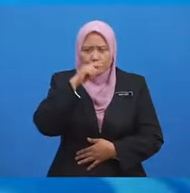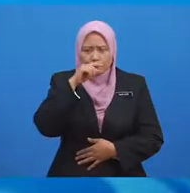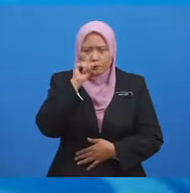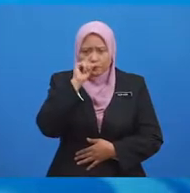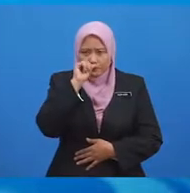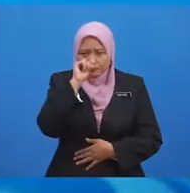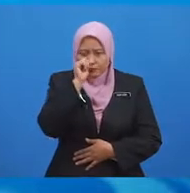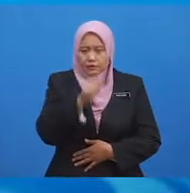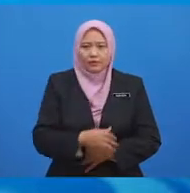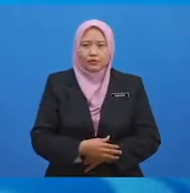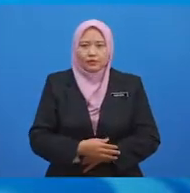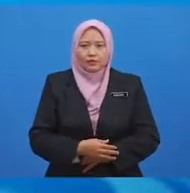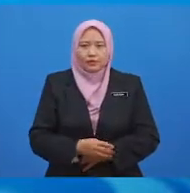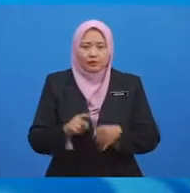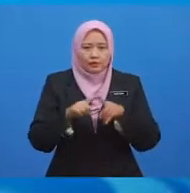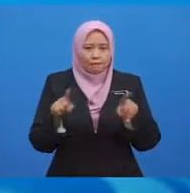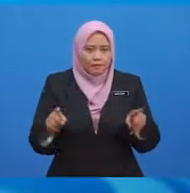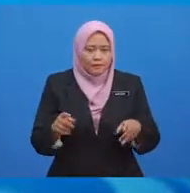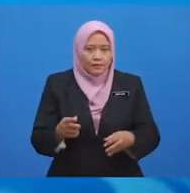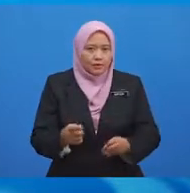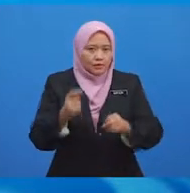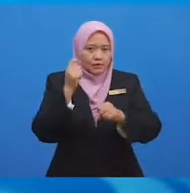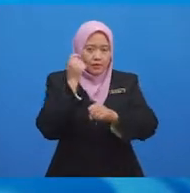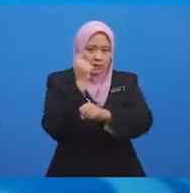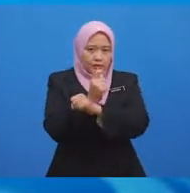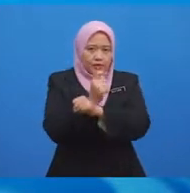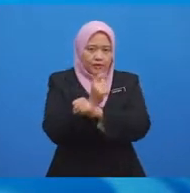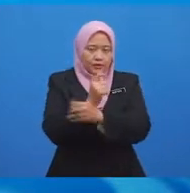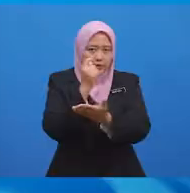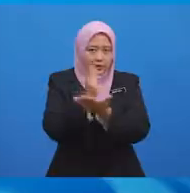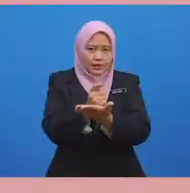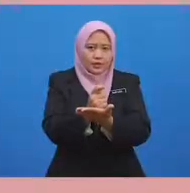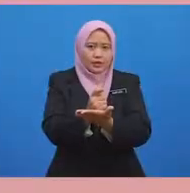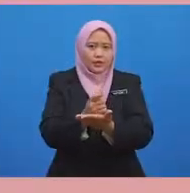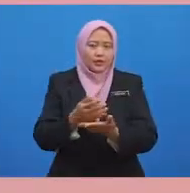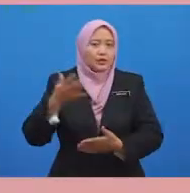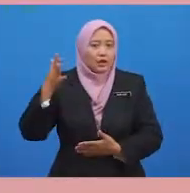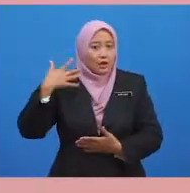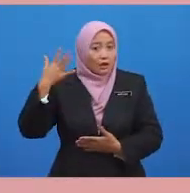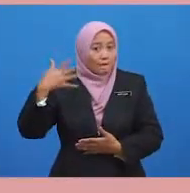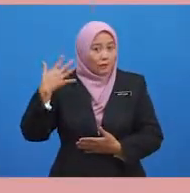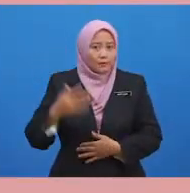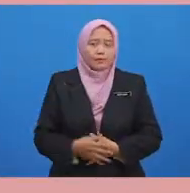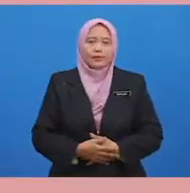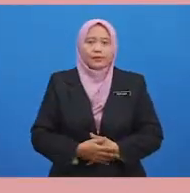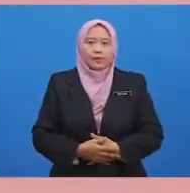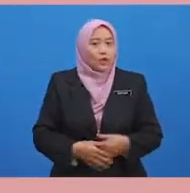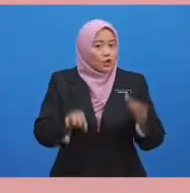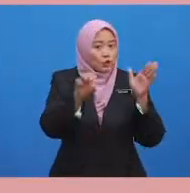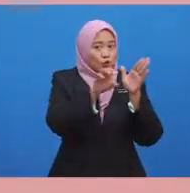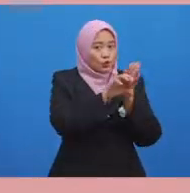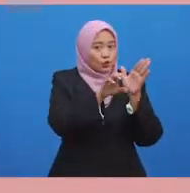tetapi lebih tahan haba. Mari kita lihat kembali beberapa contoh gentian sintetik.